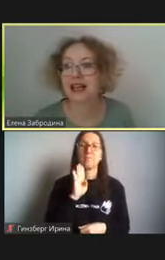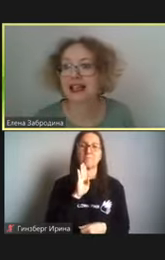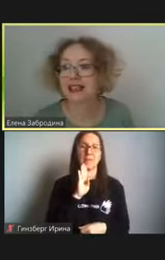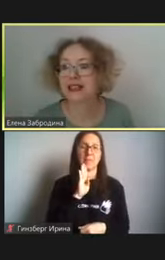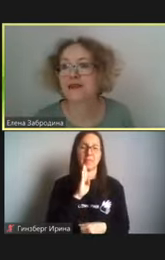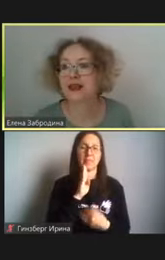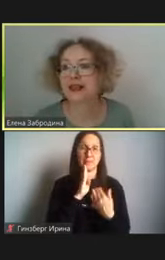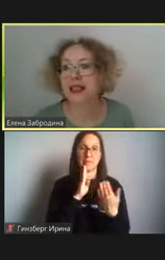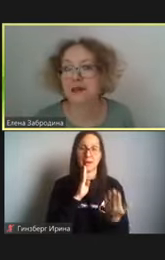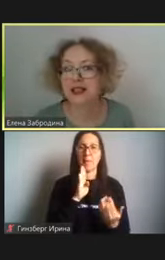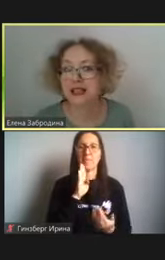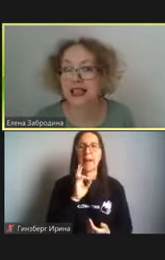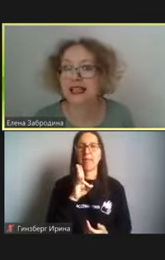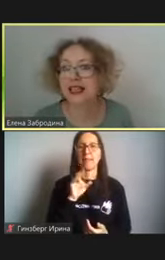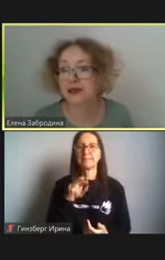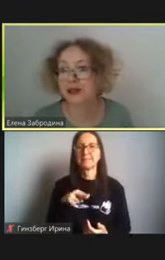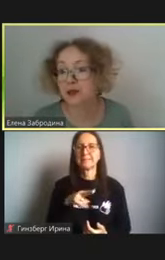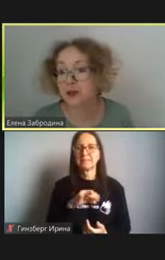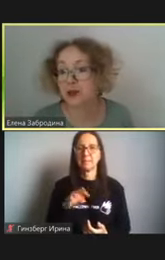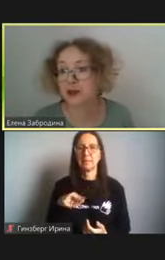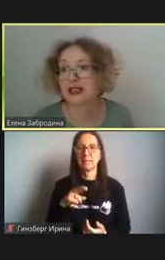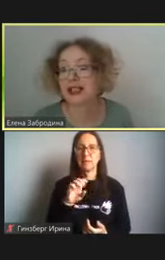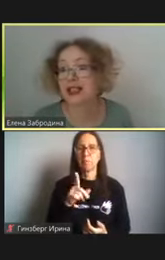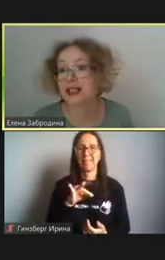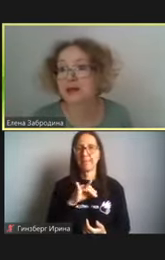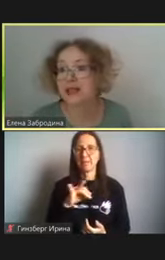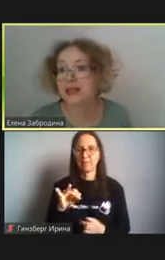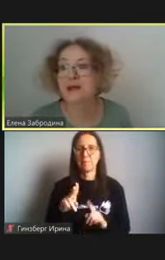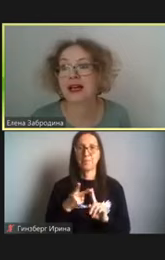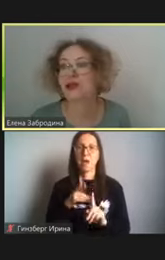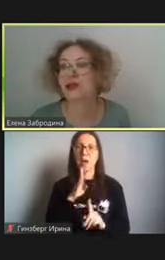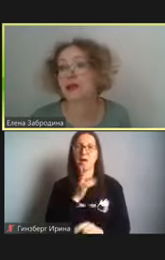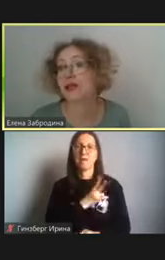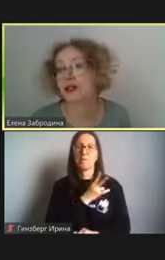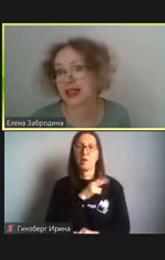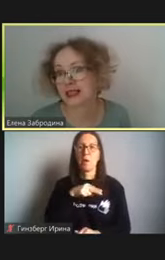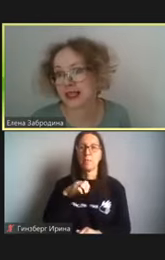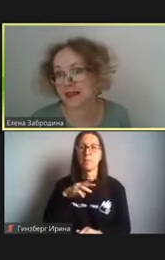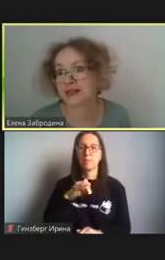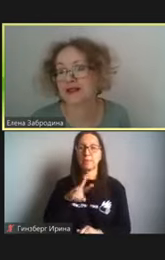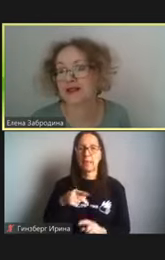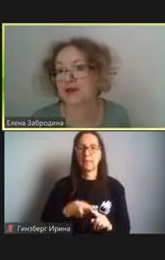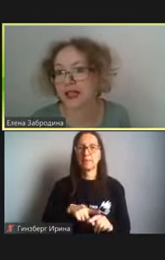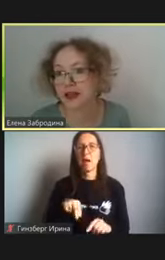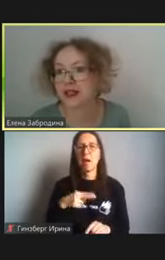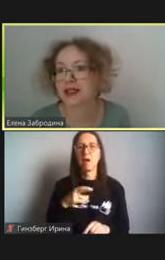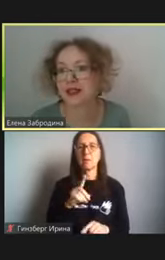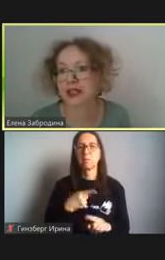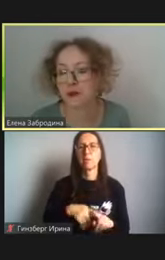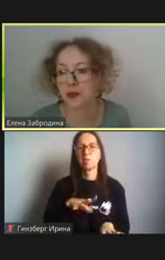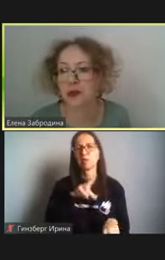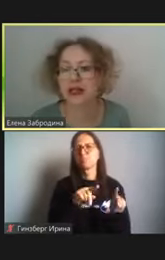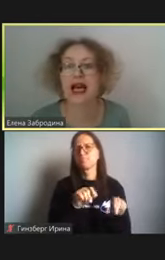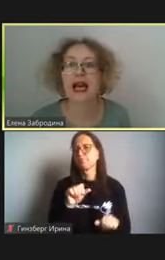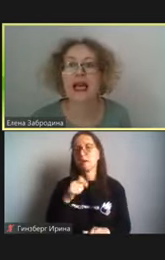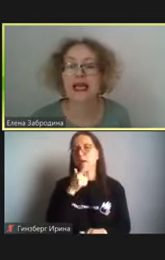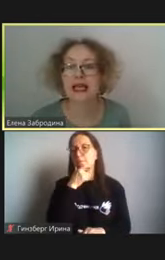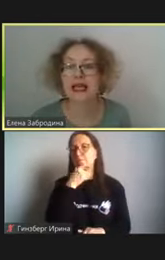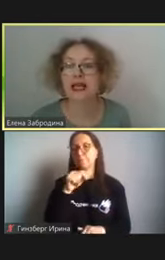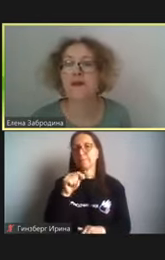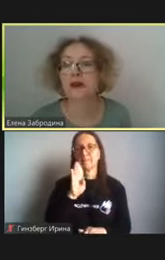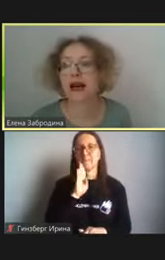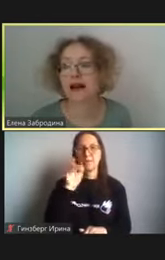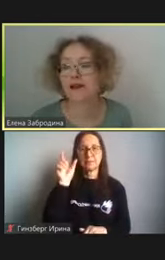Соответственно, леди Дебеньи и графини Портленд. Леди Дебеньи была одной из первых красавиц своего времени, своей эпохи,